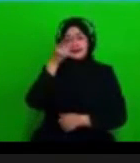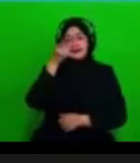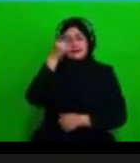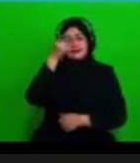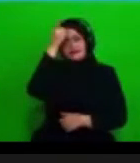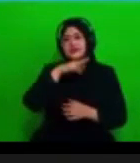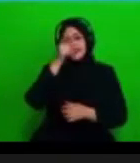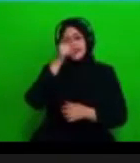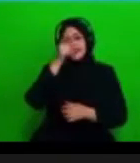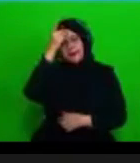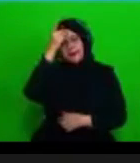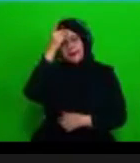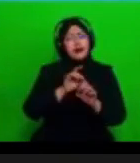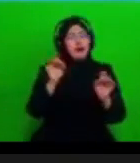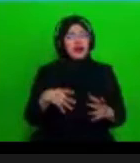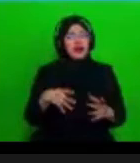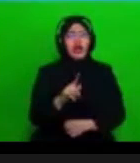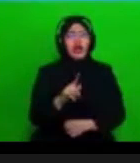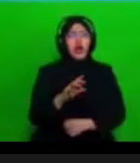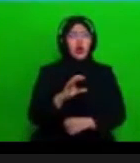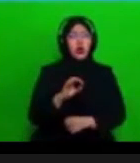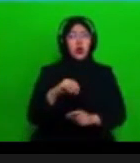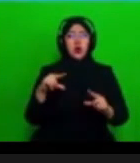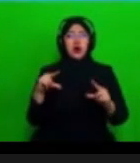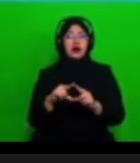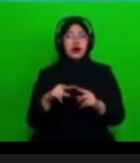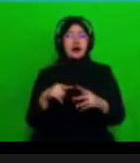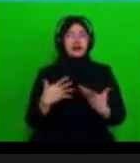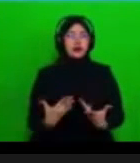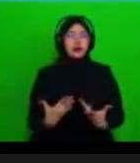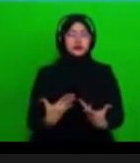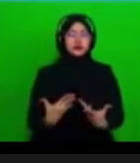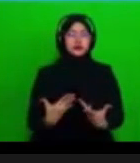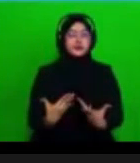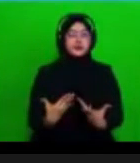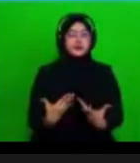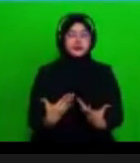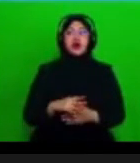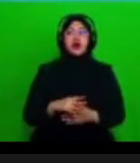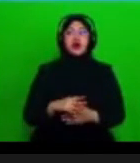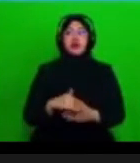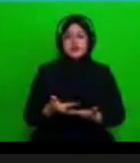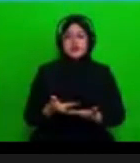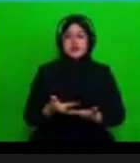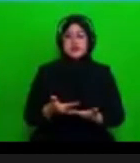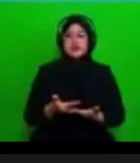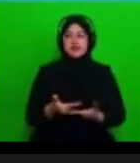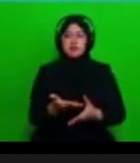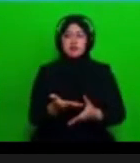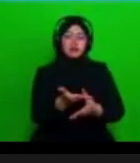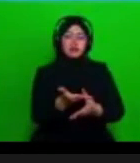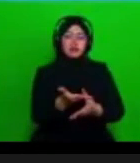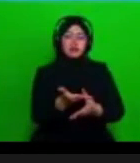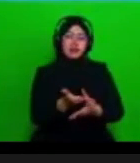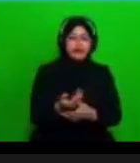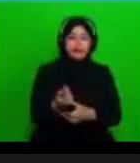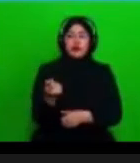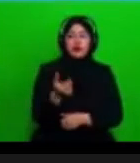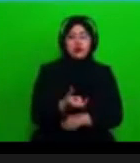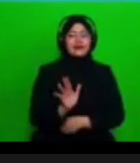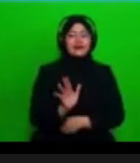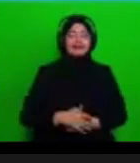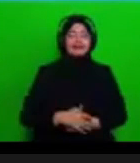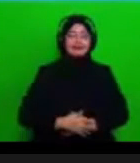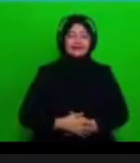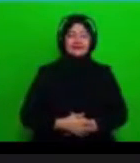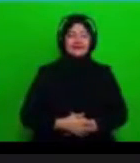Jerman dan sebagainya. Kemudian LOA atau letter of acceptance atau surat penerimaan itu tidak